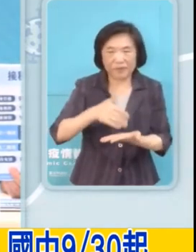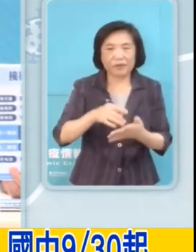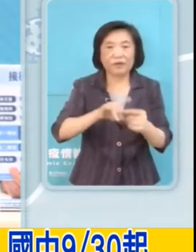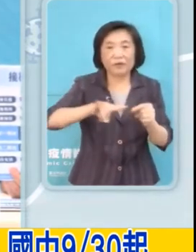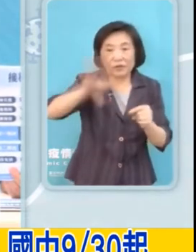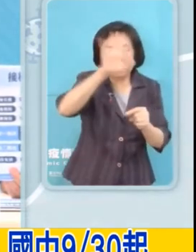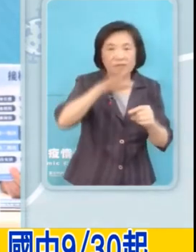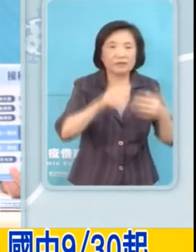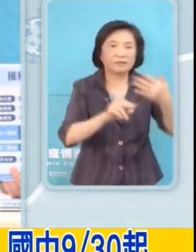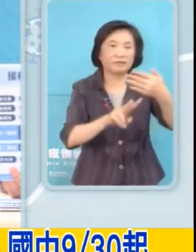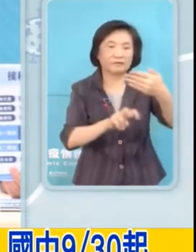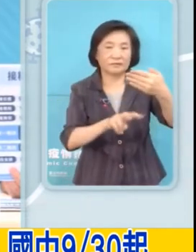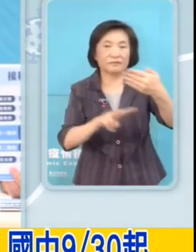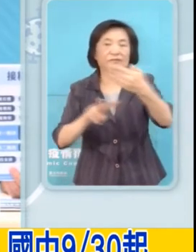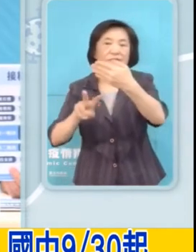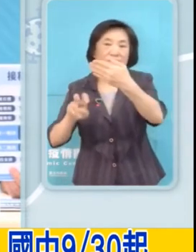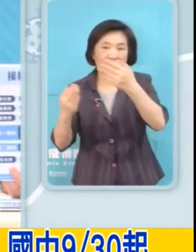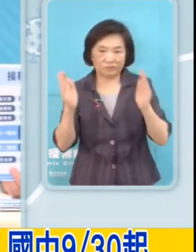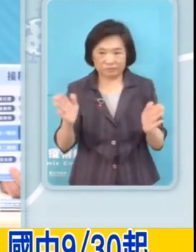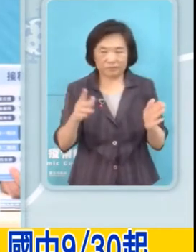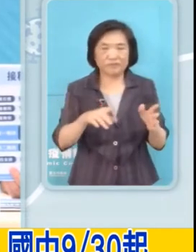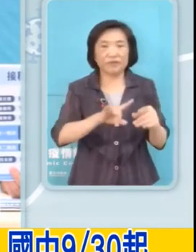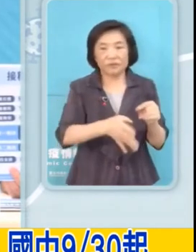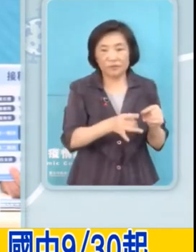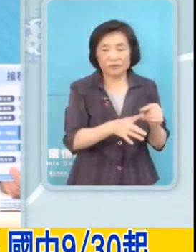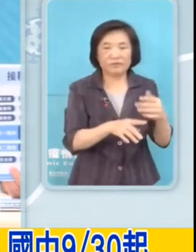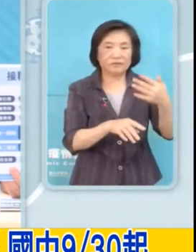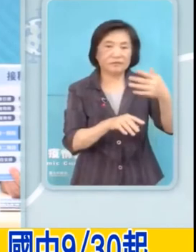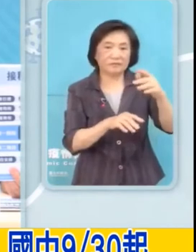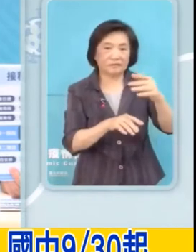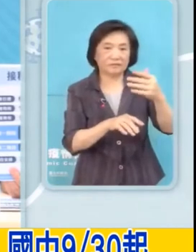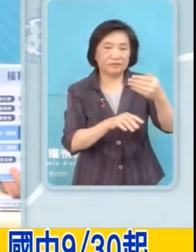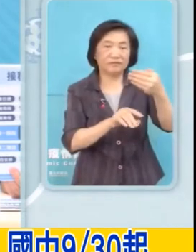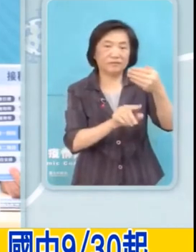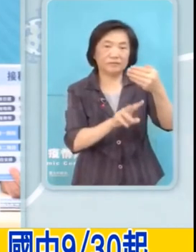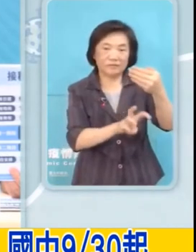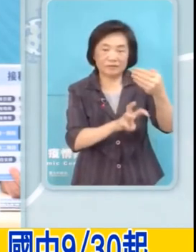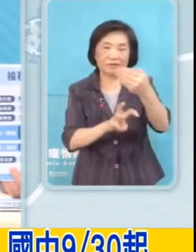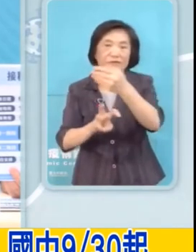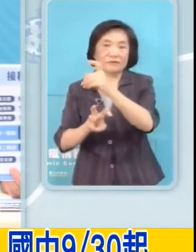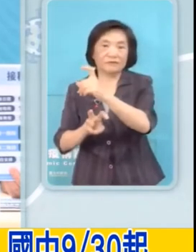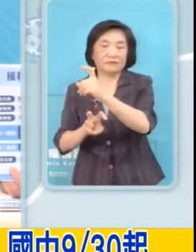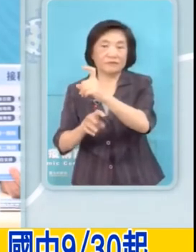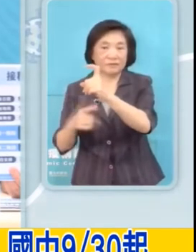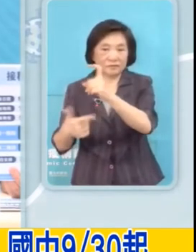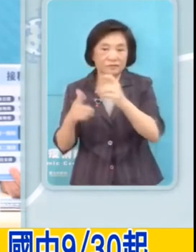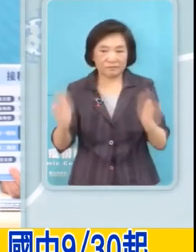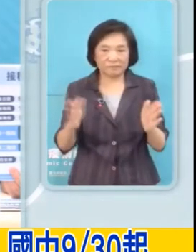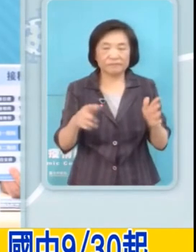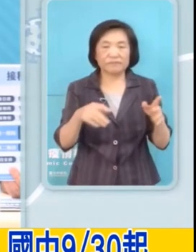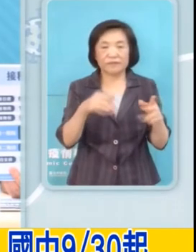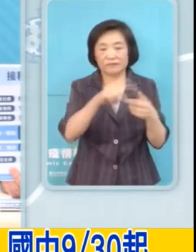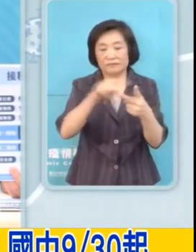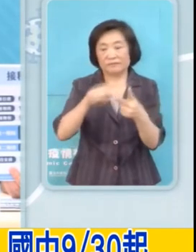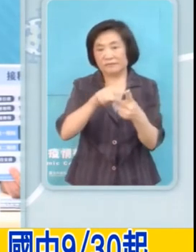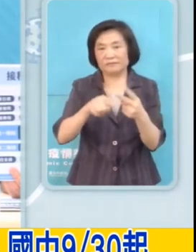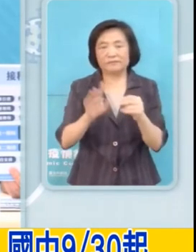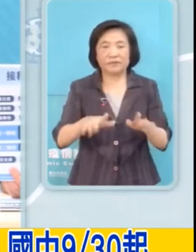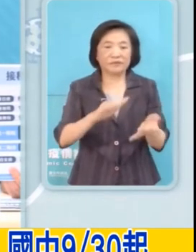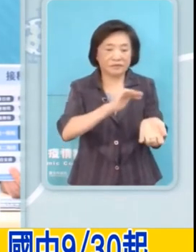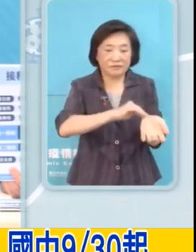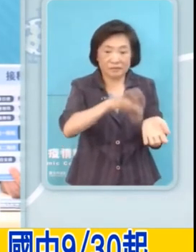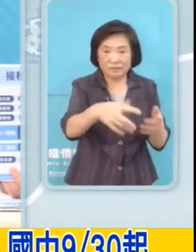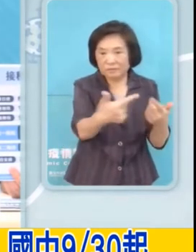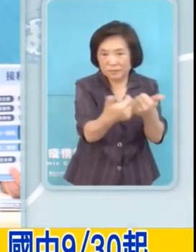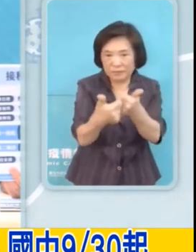中9月22号到9月29号，国中9月30号到10月6号，那我们让每个学校跟医疗院所去做配